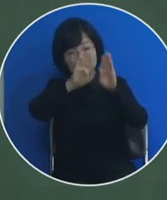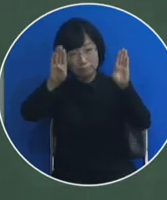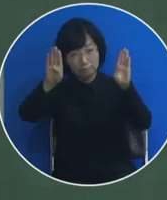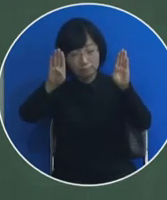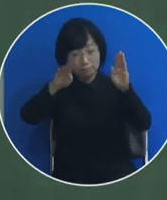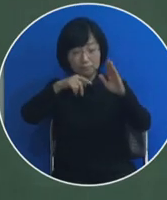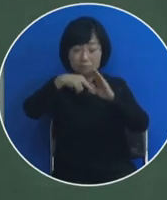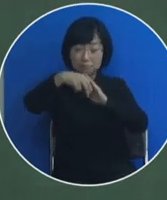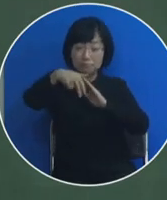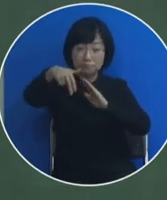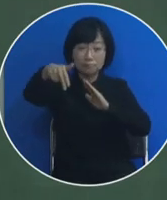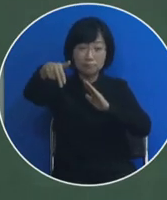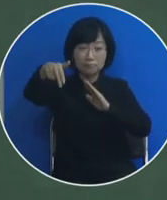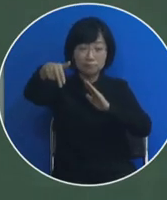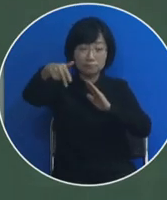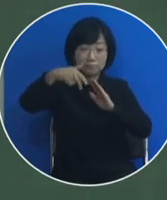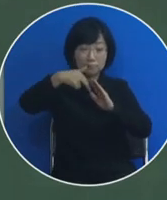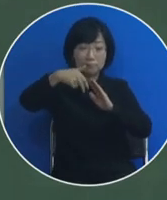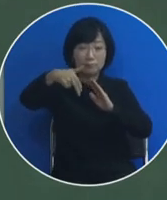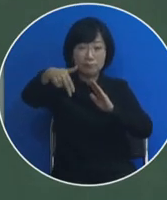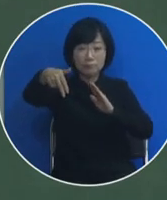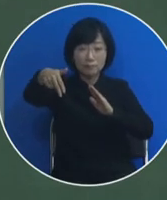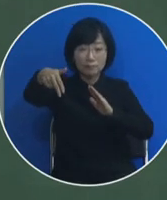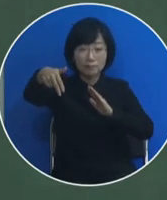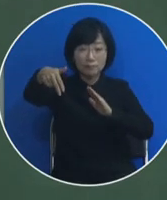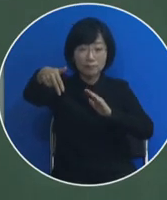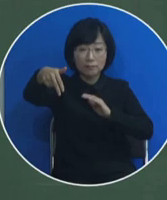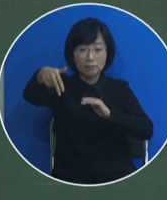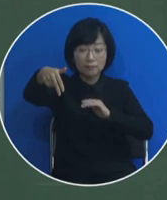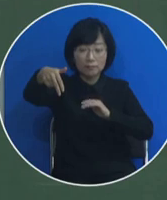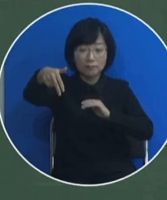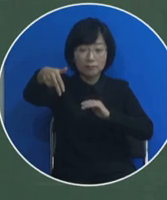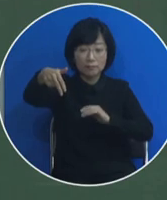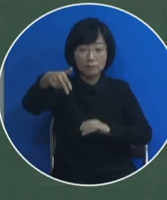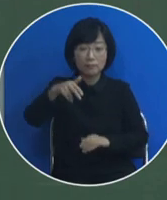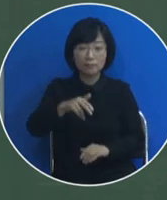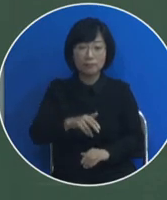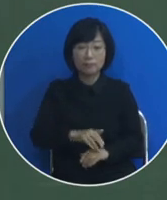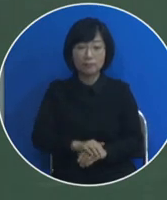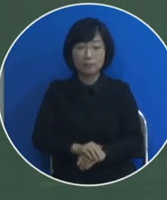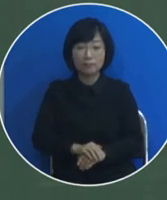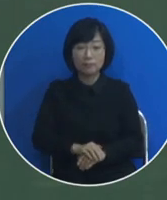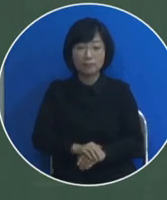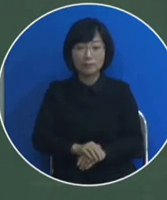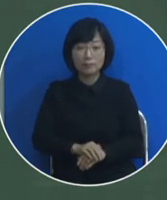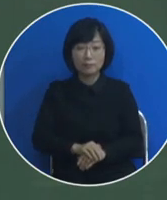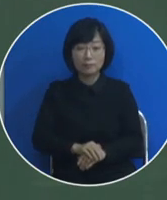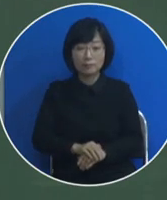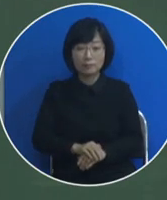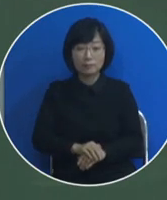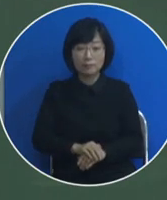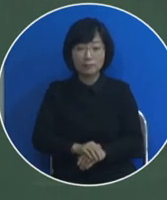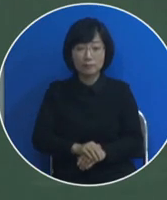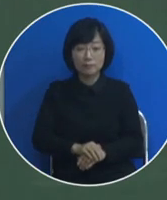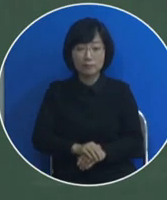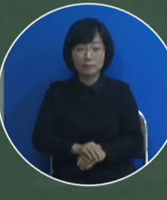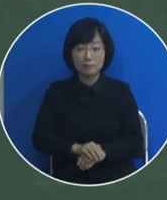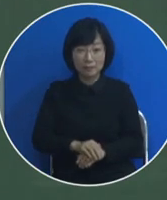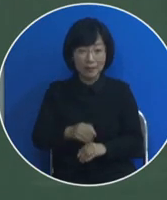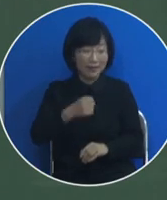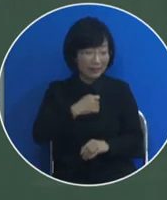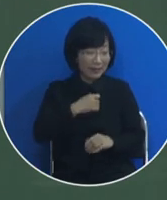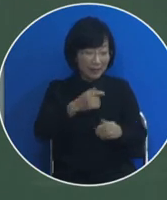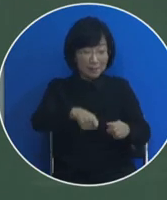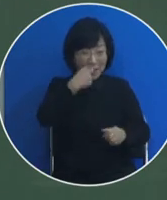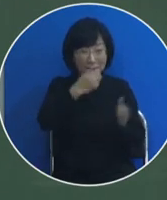first and we were on our way out. 이 나온 우리 멤버들이 나올 때 그냥 나오는 게 아니고 옷을 입잖아요. And